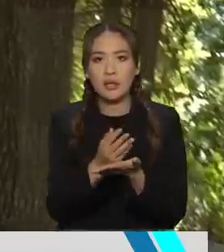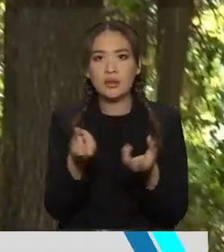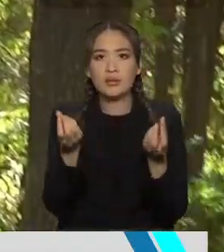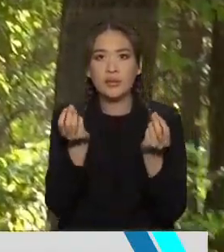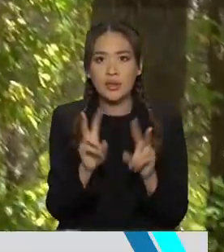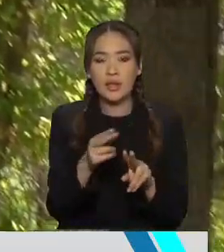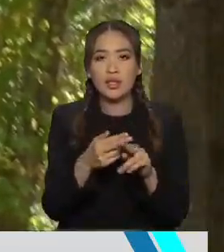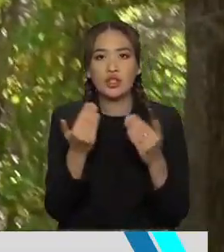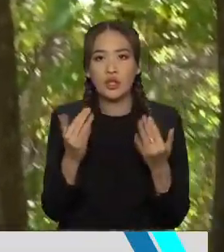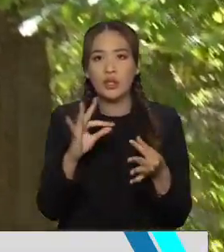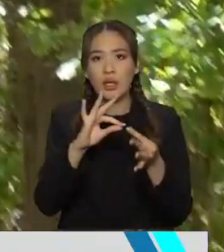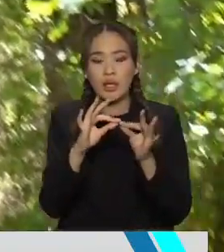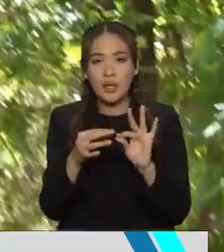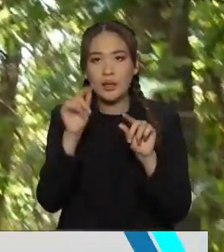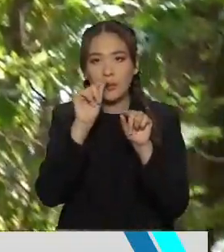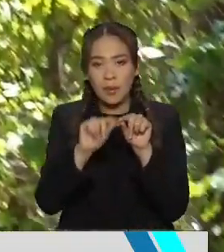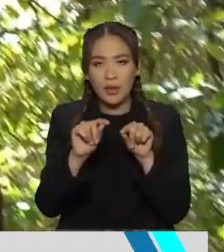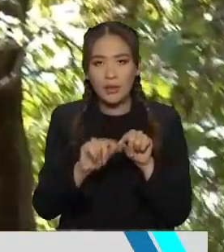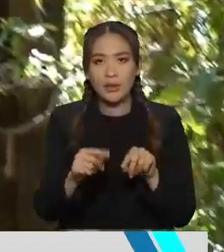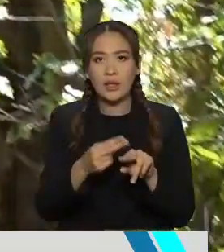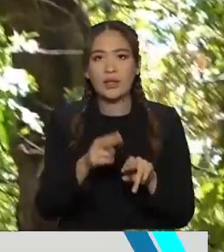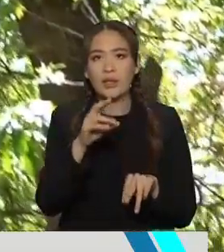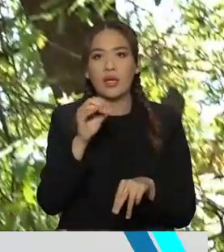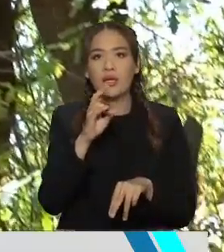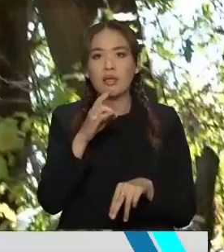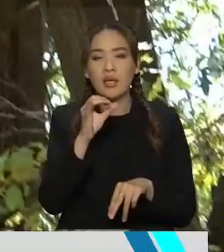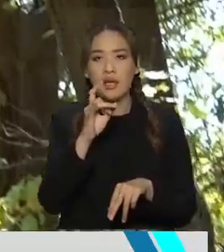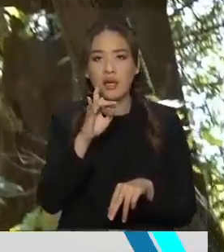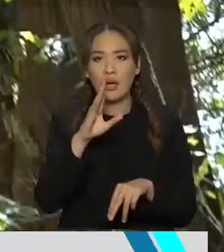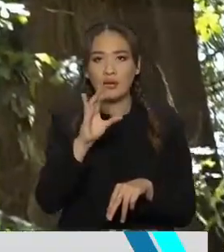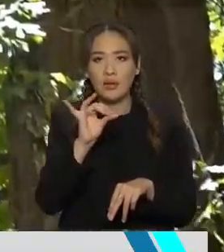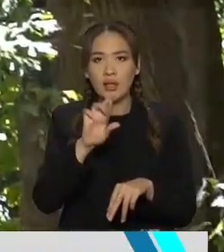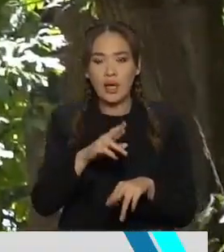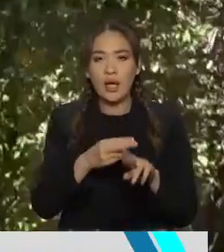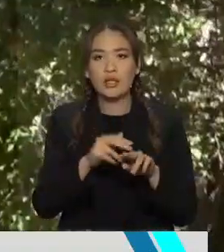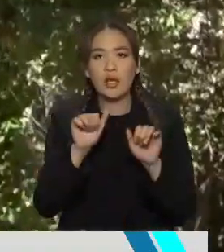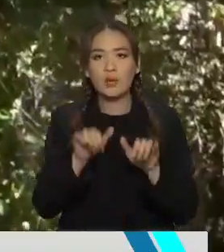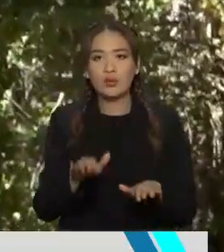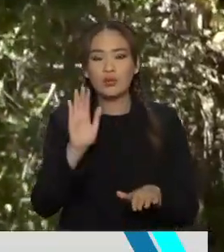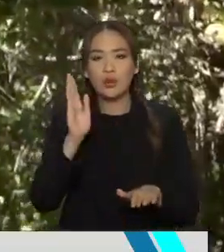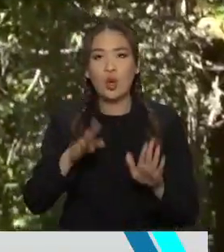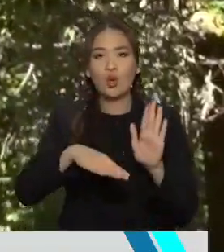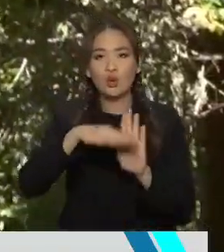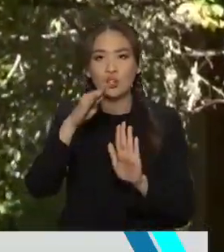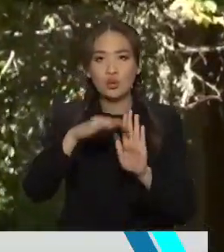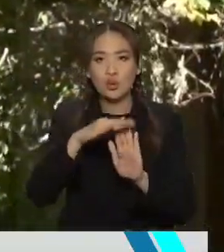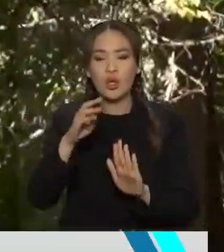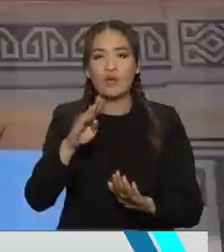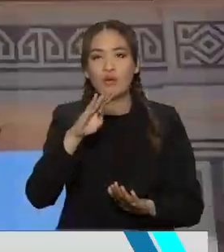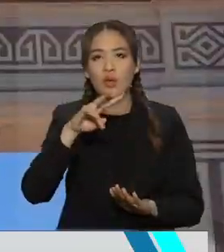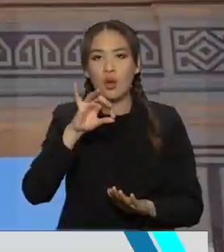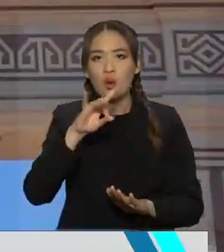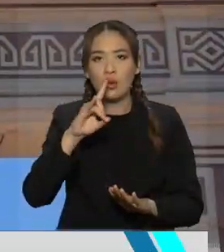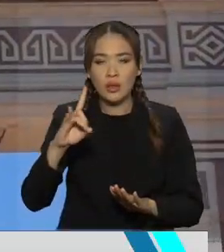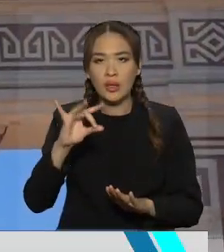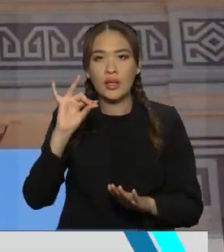проводят комплексную экспертизу состояния дендрария. По его итогам будут приняты меры по улучшению состояния флоры и